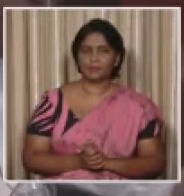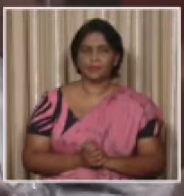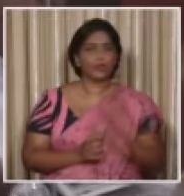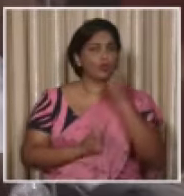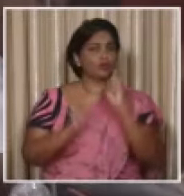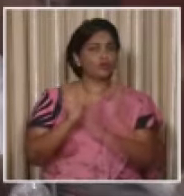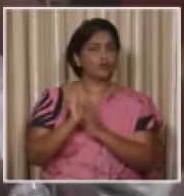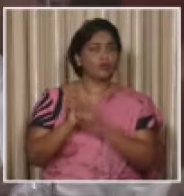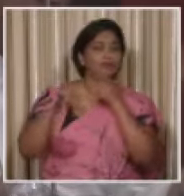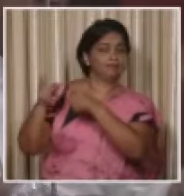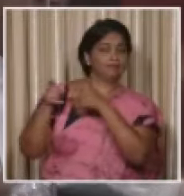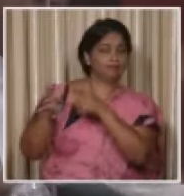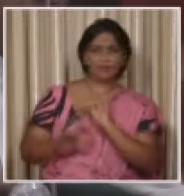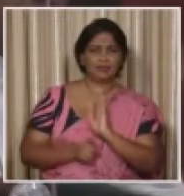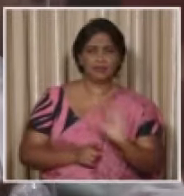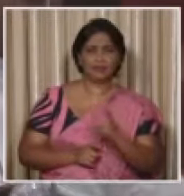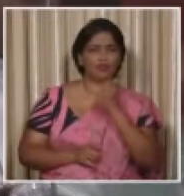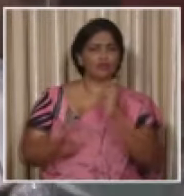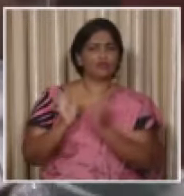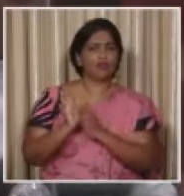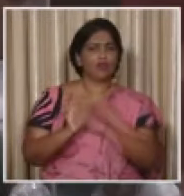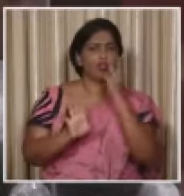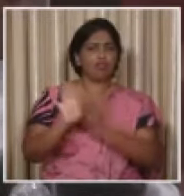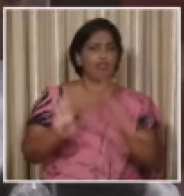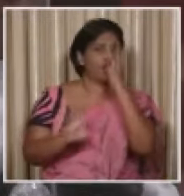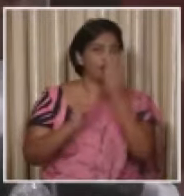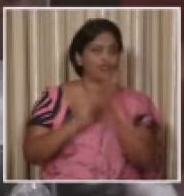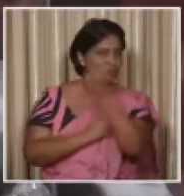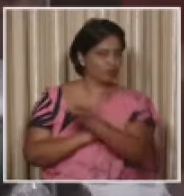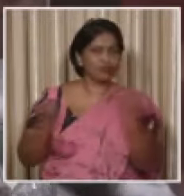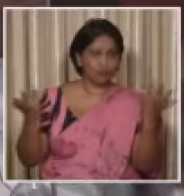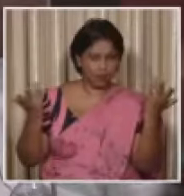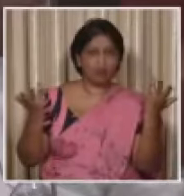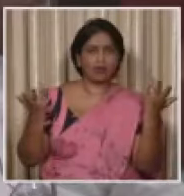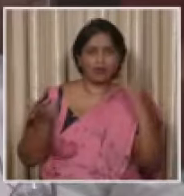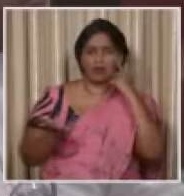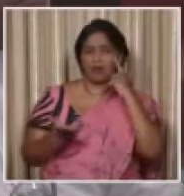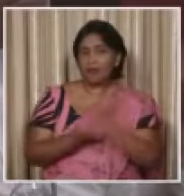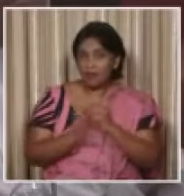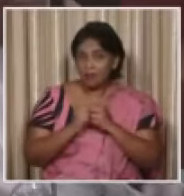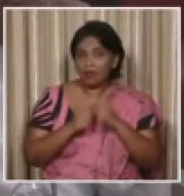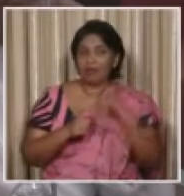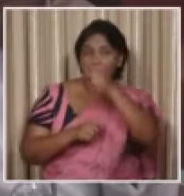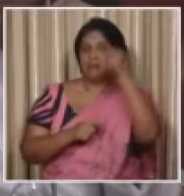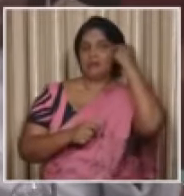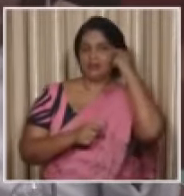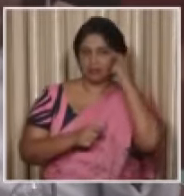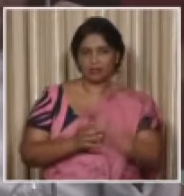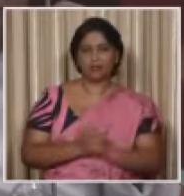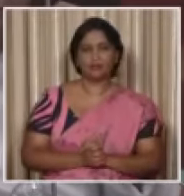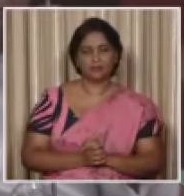mudal committee ne danna ba. Mokada metubada mudal committee avurutthu ekata dunne ne. Hari amaru wadda metuba badak wenne.